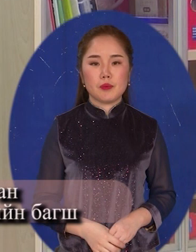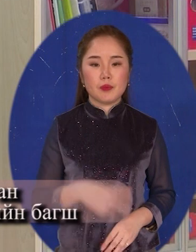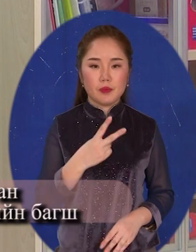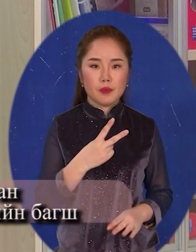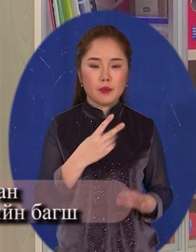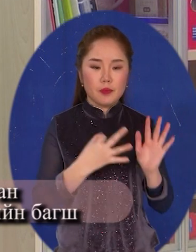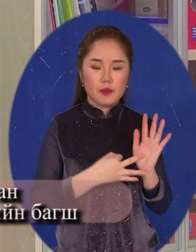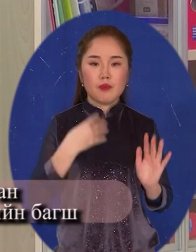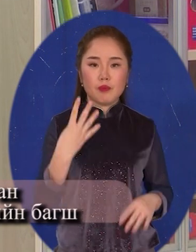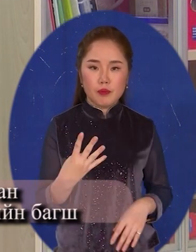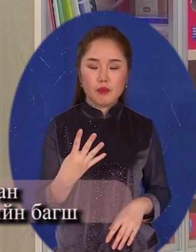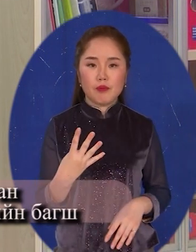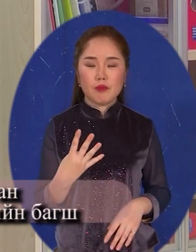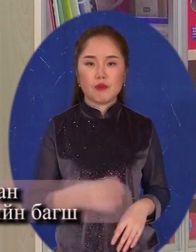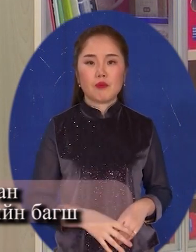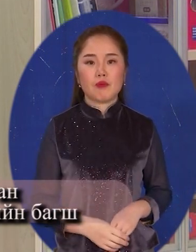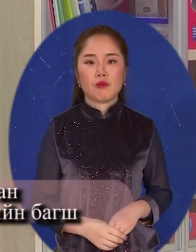294.